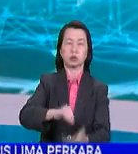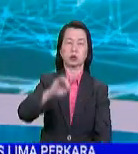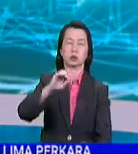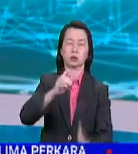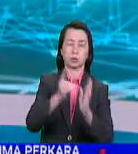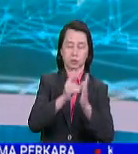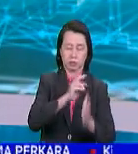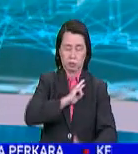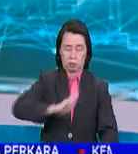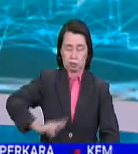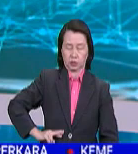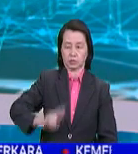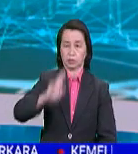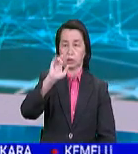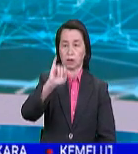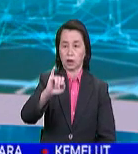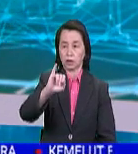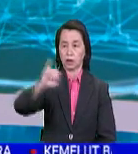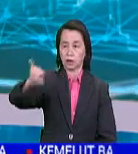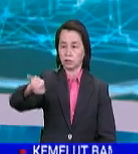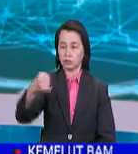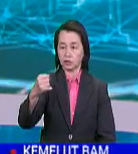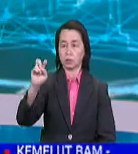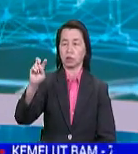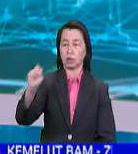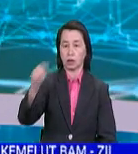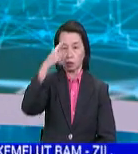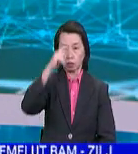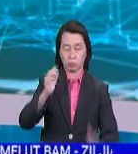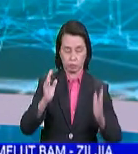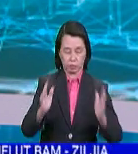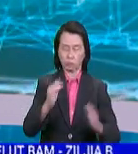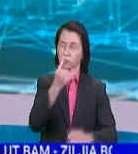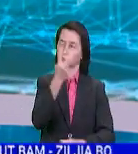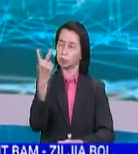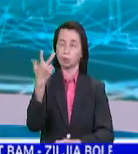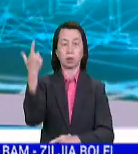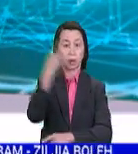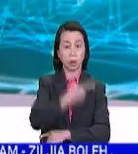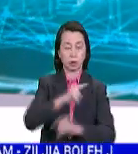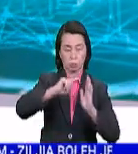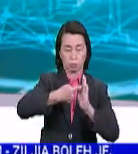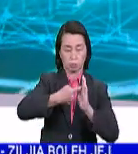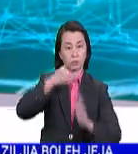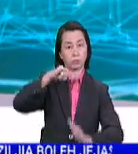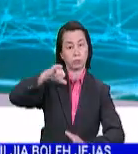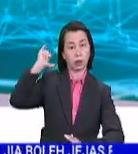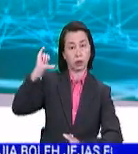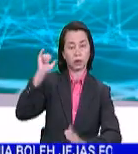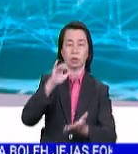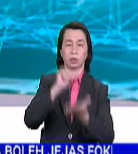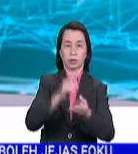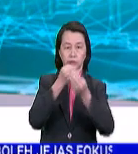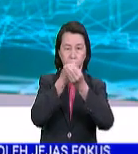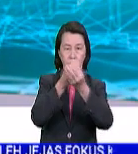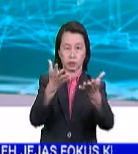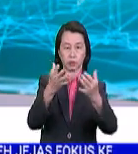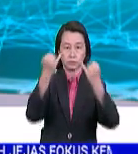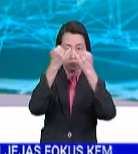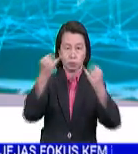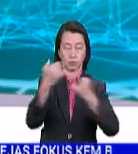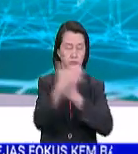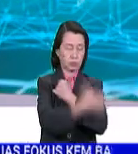Diraja Institut Jantung Negara IJN untuk tempoh beberapa hari bermula semalam. Perkara itu dimaklumkan Istana